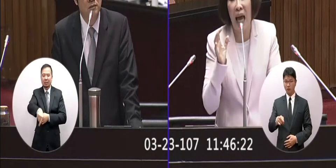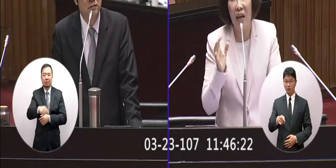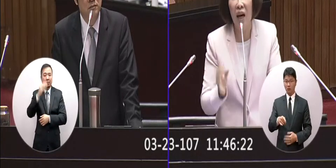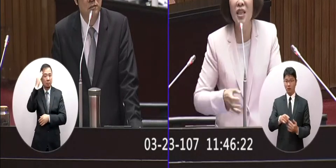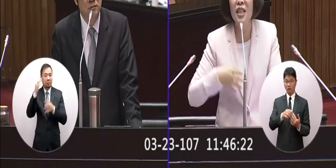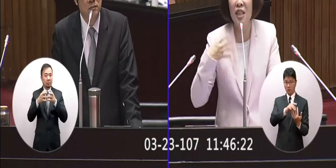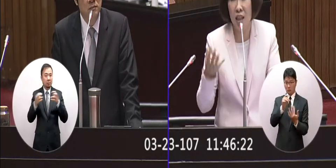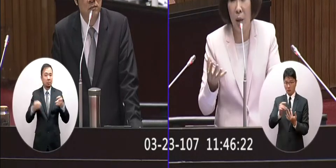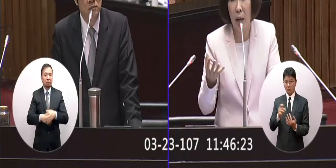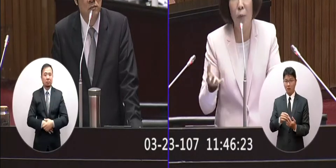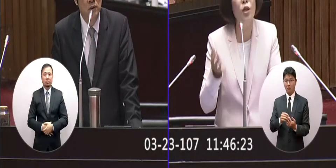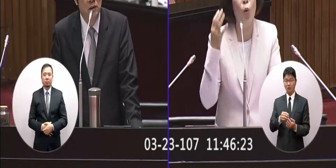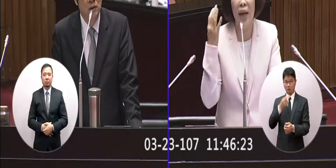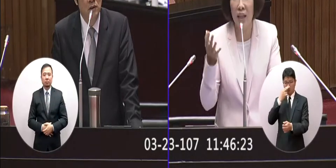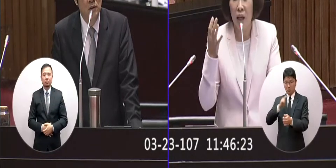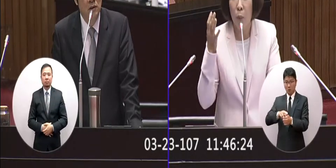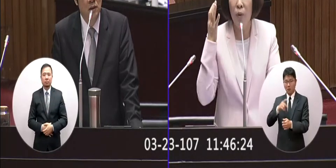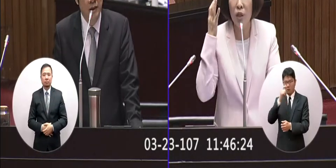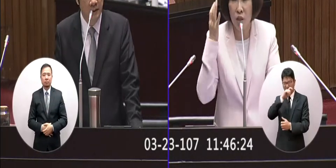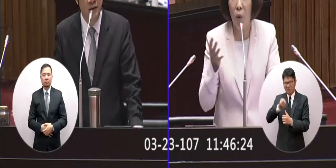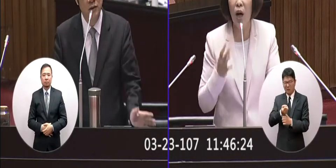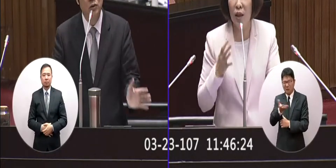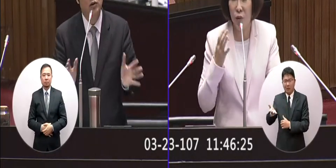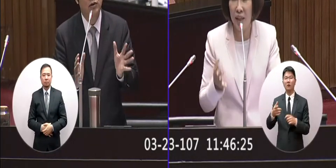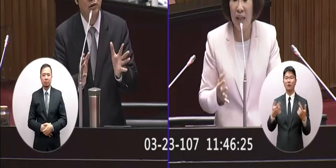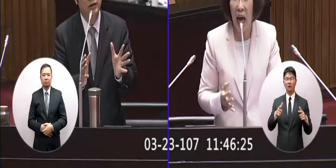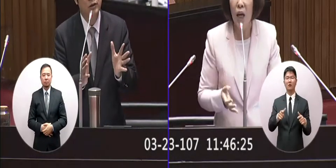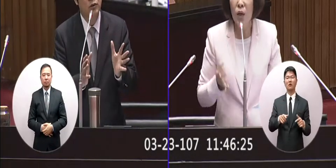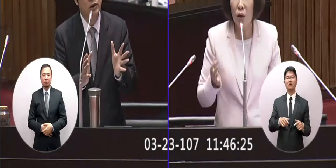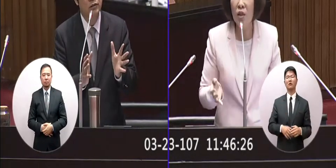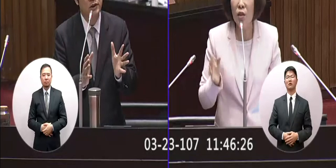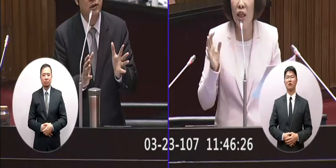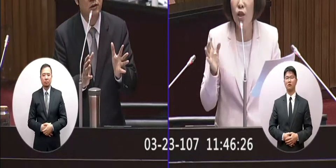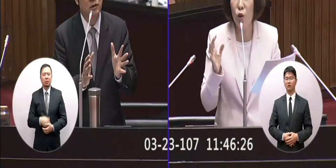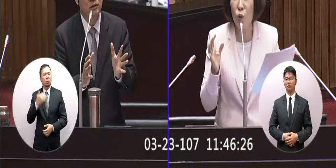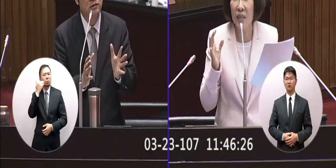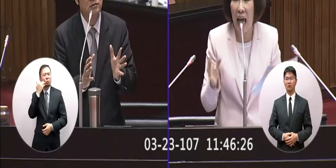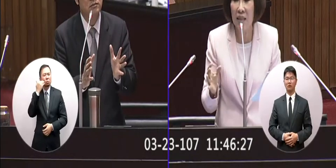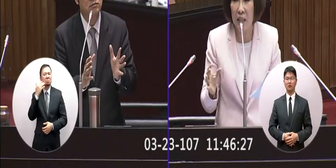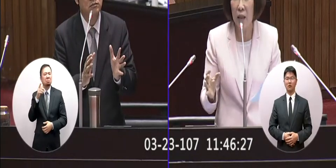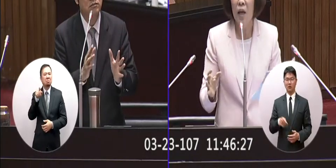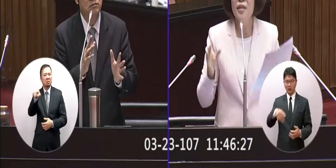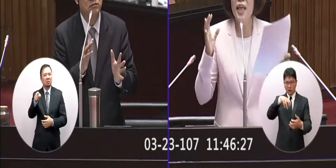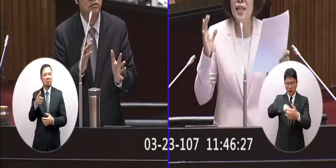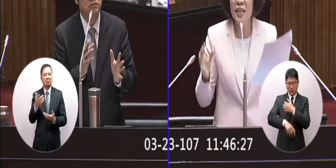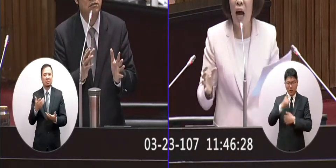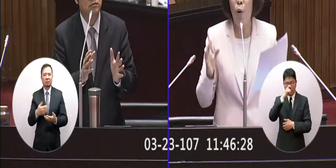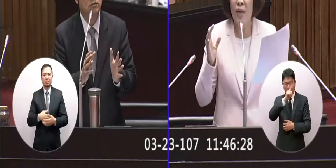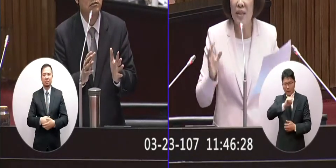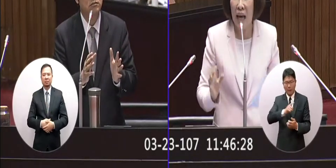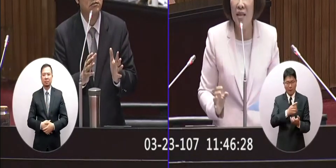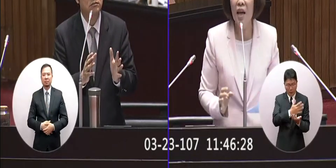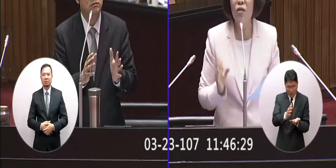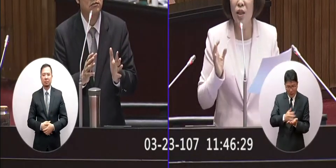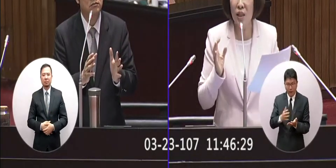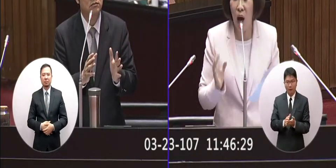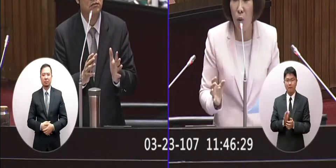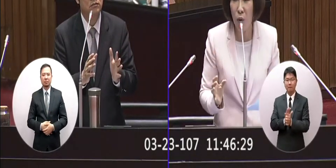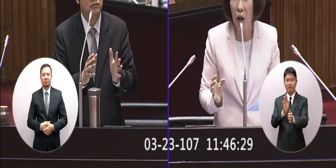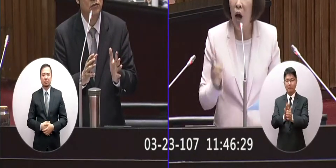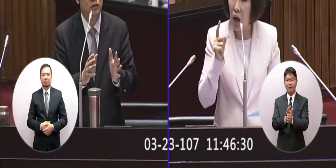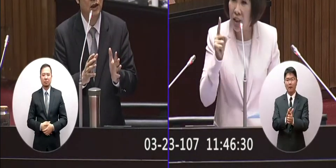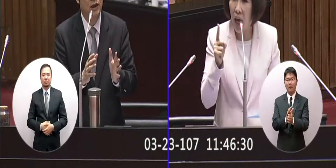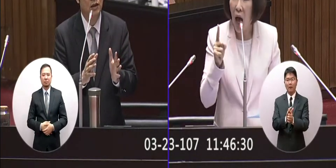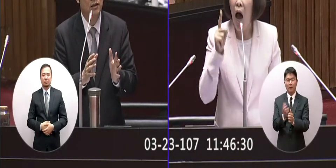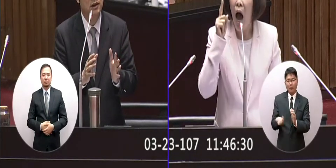了污染而去洗的嘛，不是唯一的，不是首要的选项，就是清除杂质，增加我们燃烧的